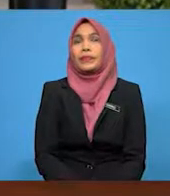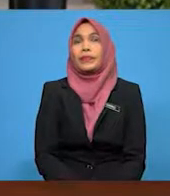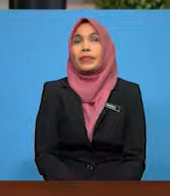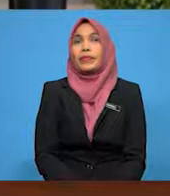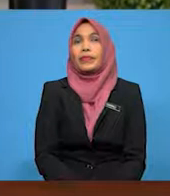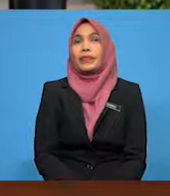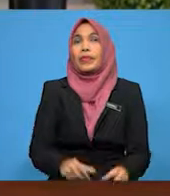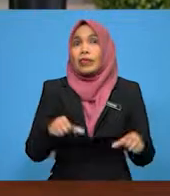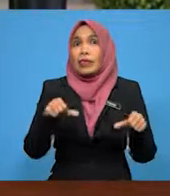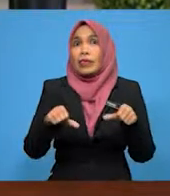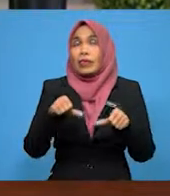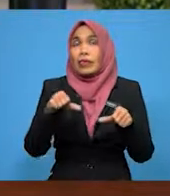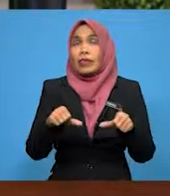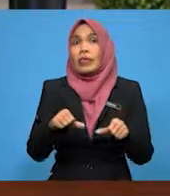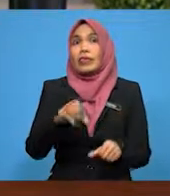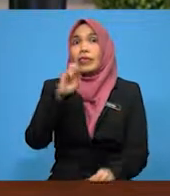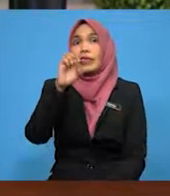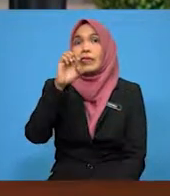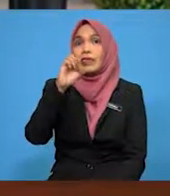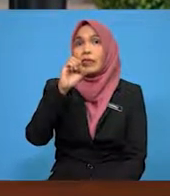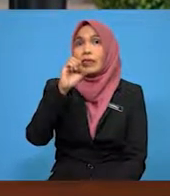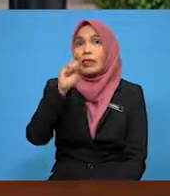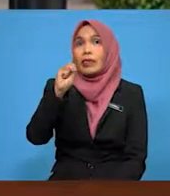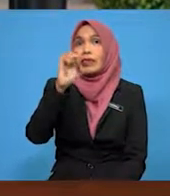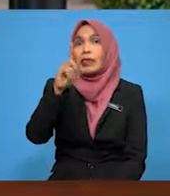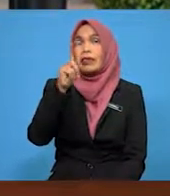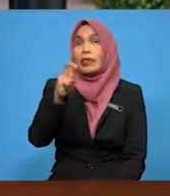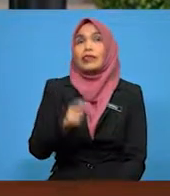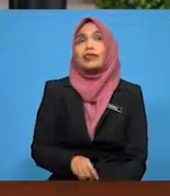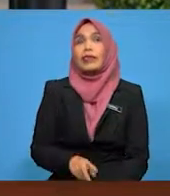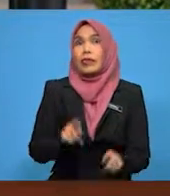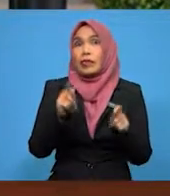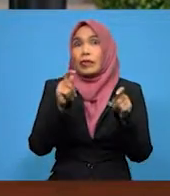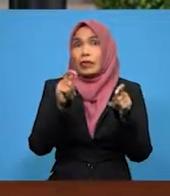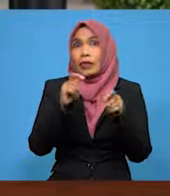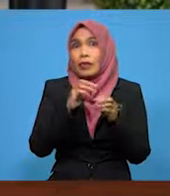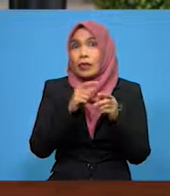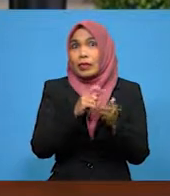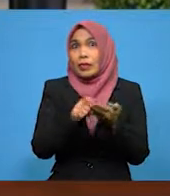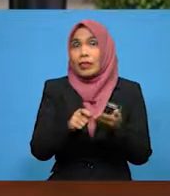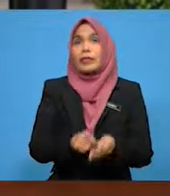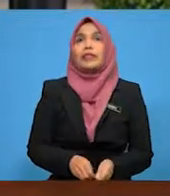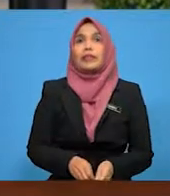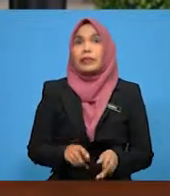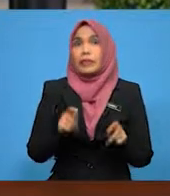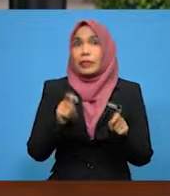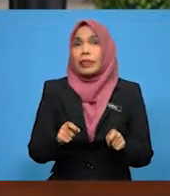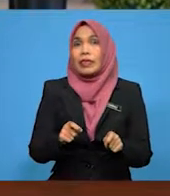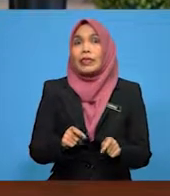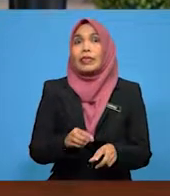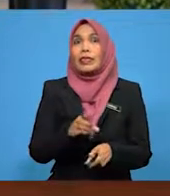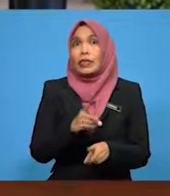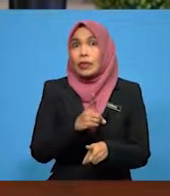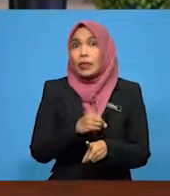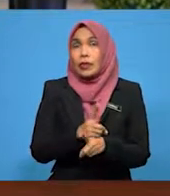Kesimpulannya, aktiviti set telur tetasan perlu dilakukan dengan lengkap dan betul bagi